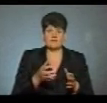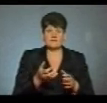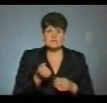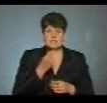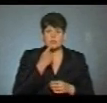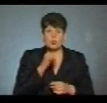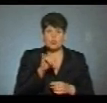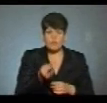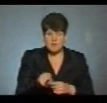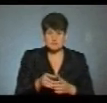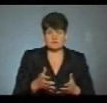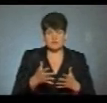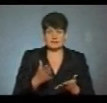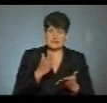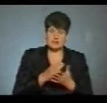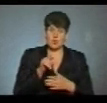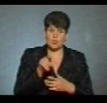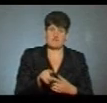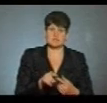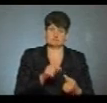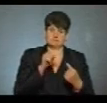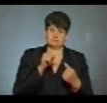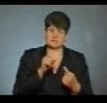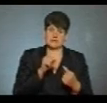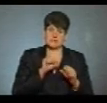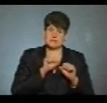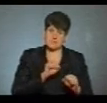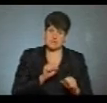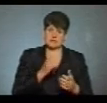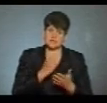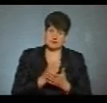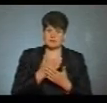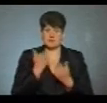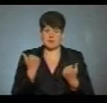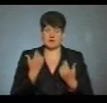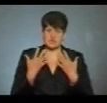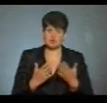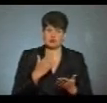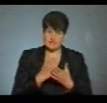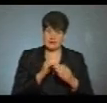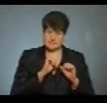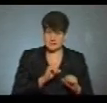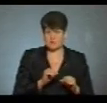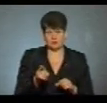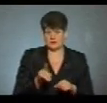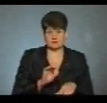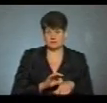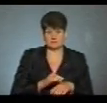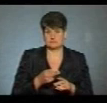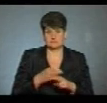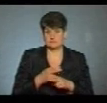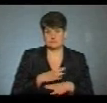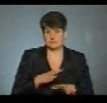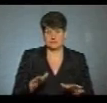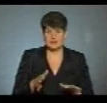і встановити, є у вас антитіла до коронавірусу чи ні. Якщо вони є, то вже вам ніякий коронавірус не загрожує. А якщо їх